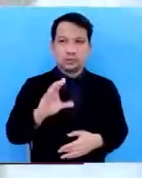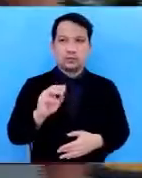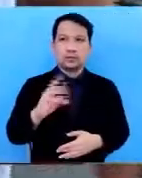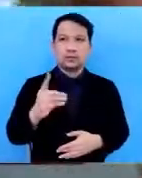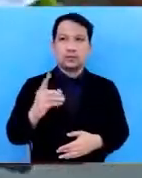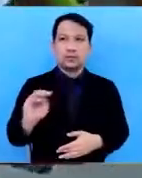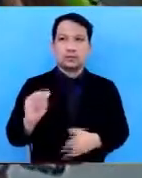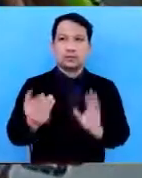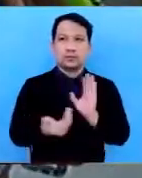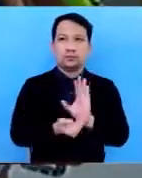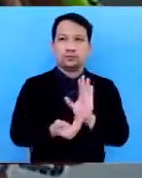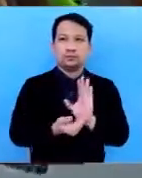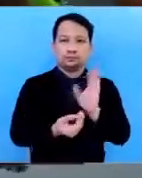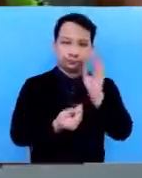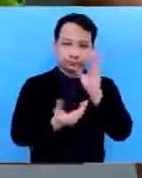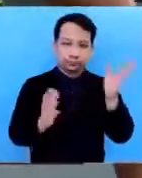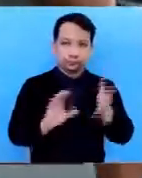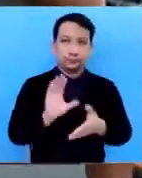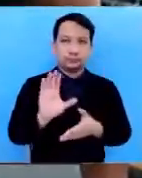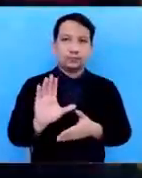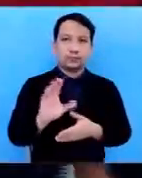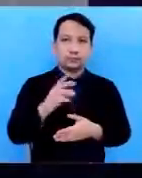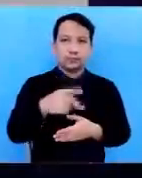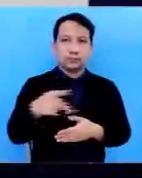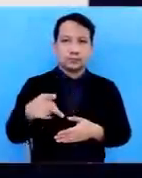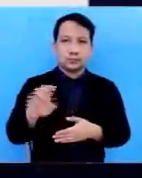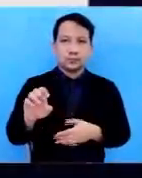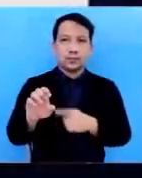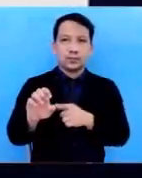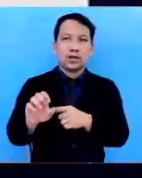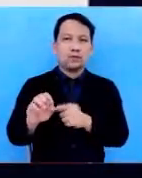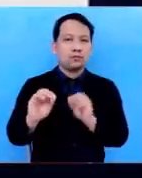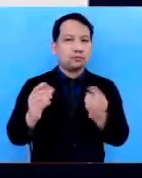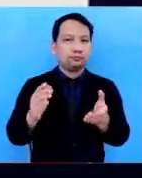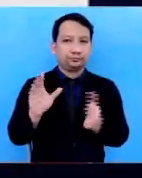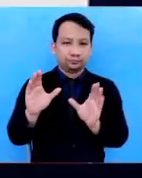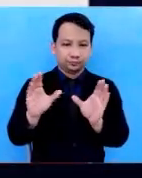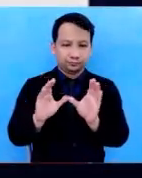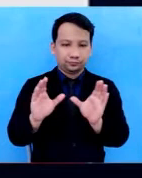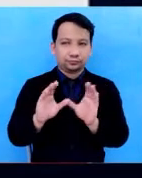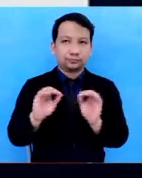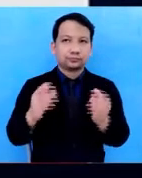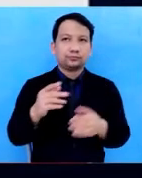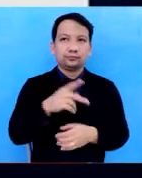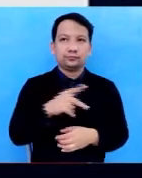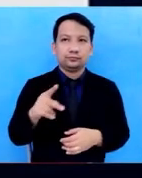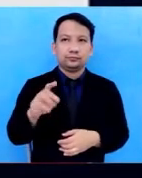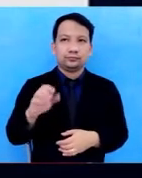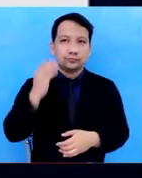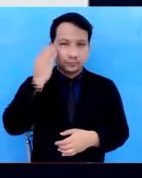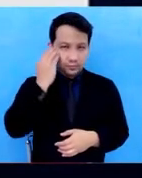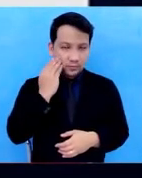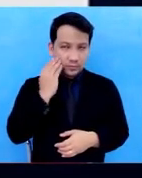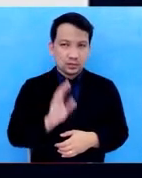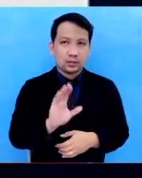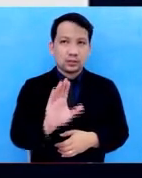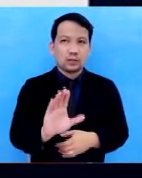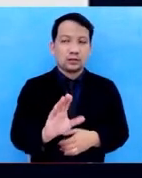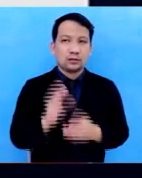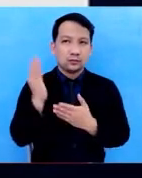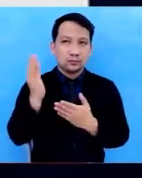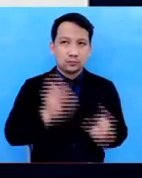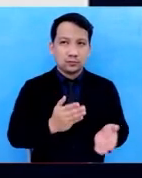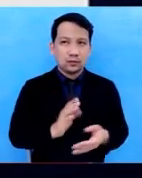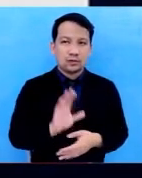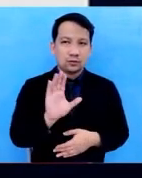na ligtas gamitin ang mga PPE. Bukod sa walang certification ng mga PPE, kulang din daw ang na-deliver na kagamitan.